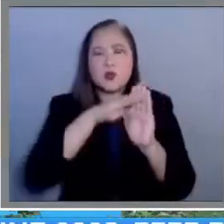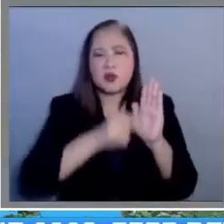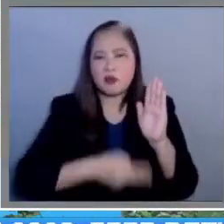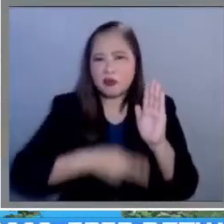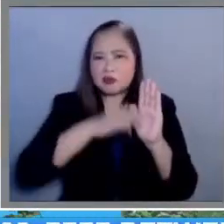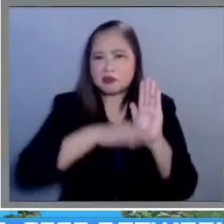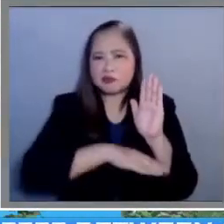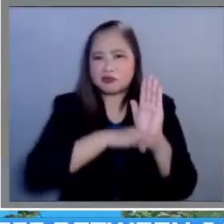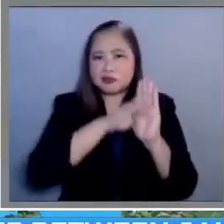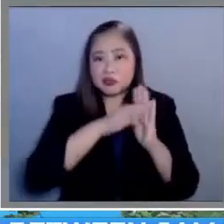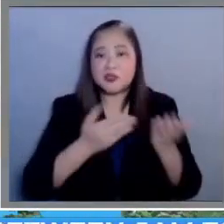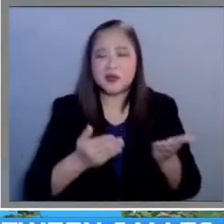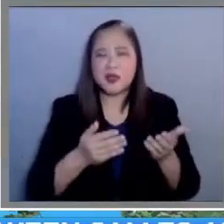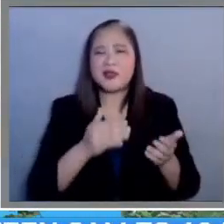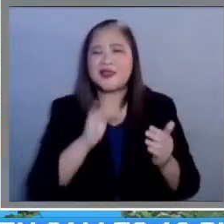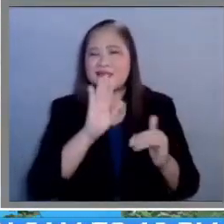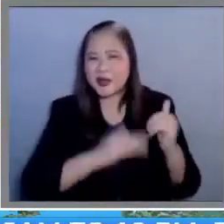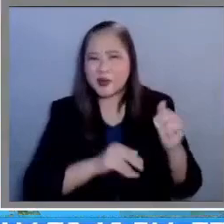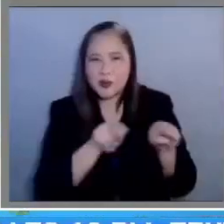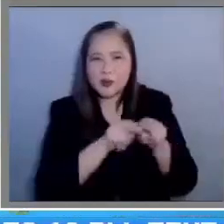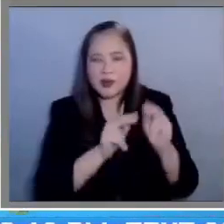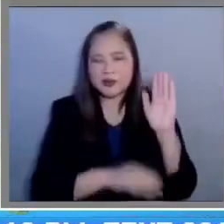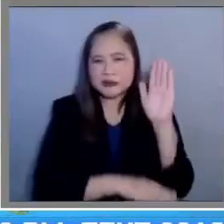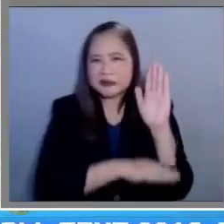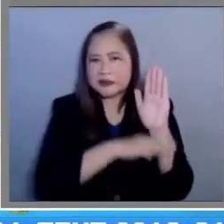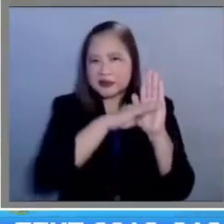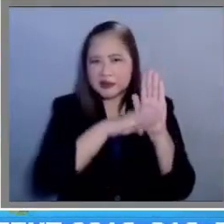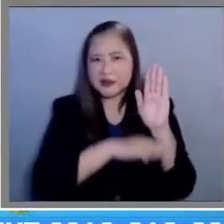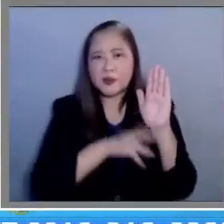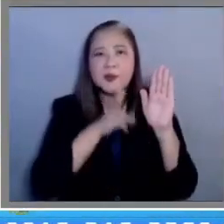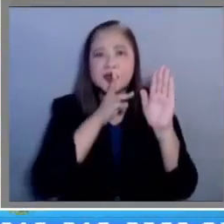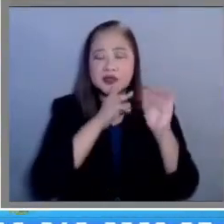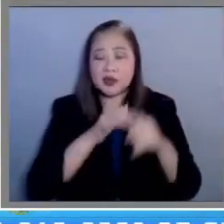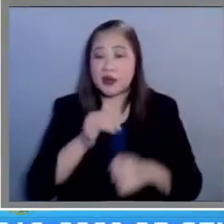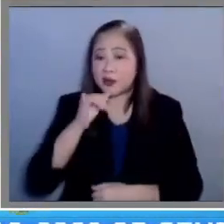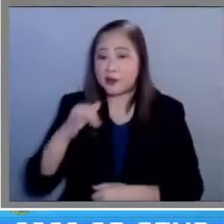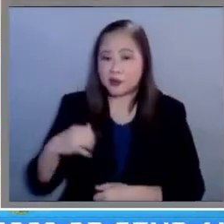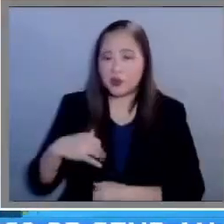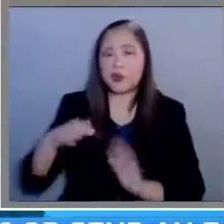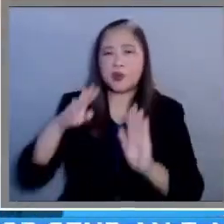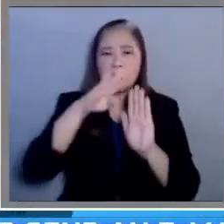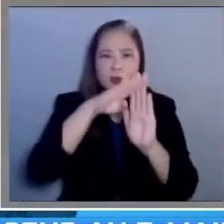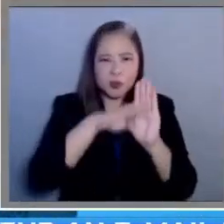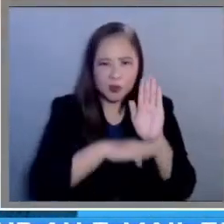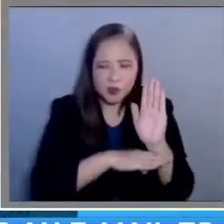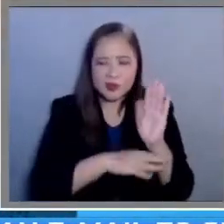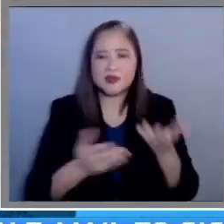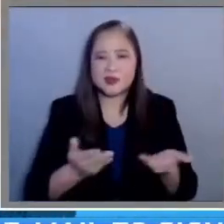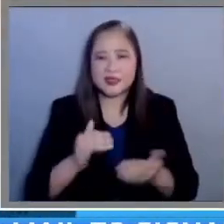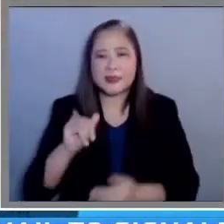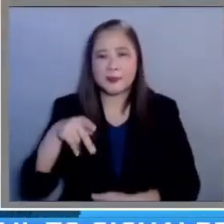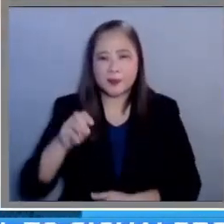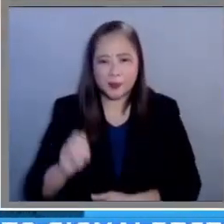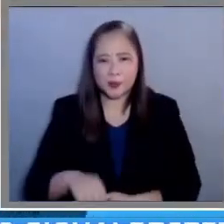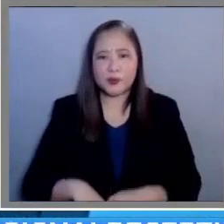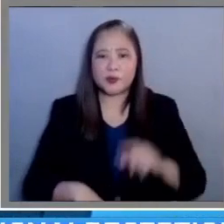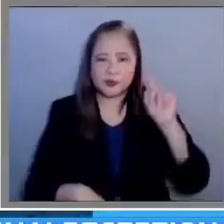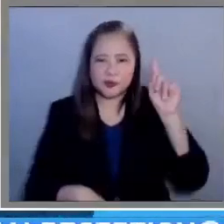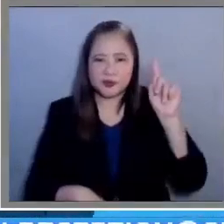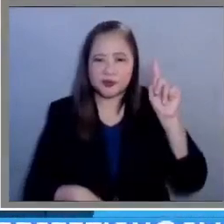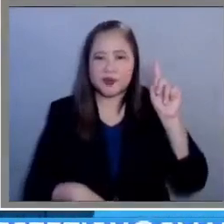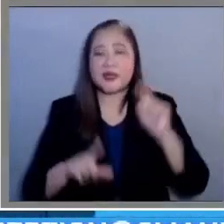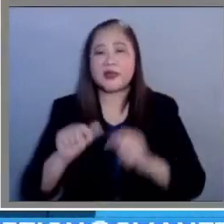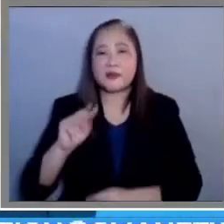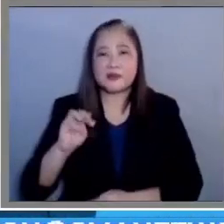na normal high level. Kumpara kahapon, bumaba rin ang water level ngayon sa Ipo. Gayun din sa La Mesa,